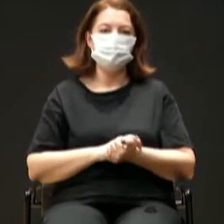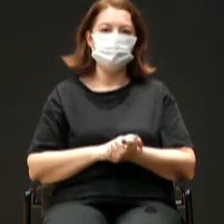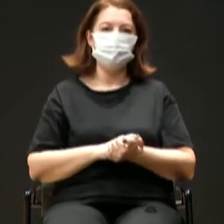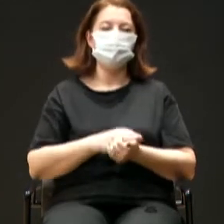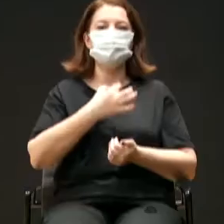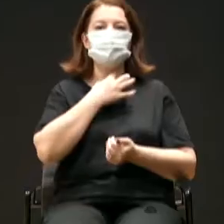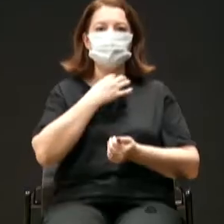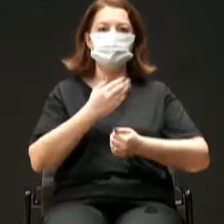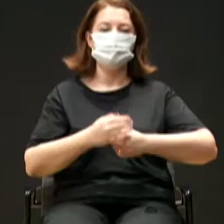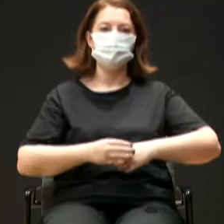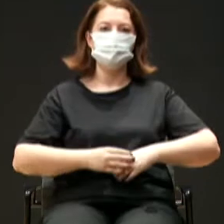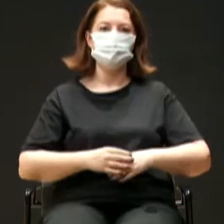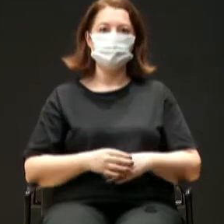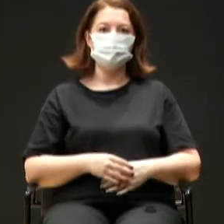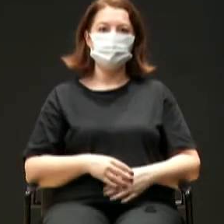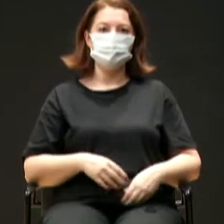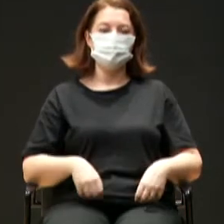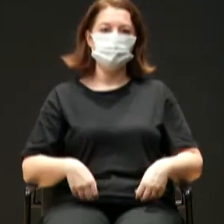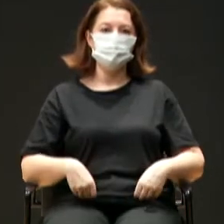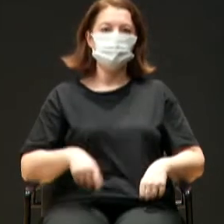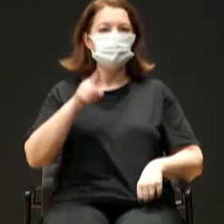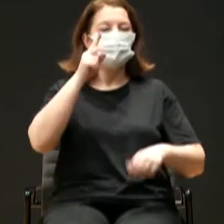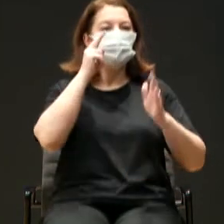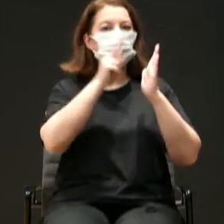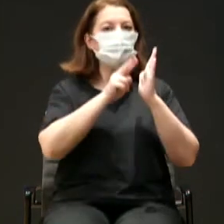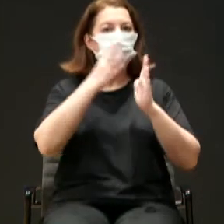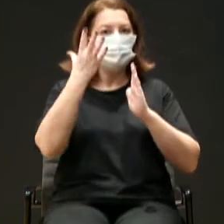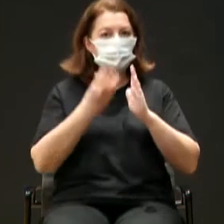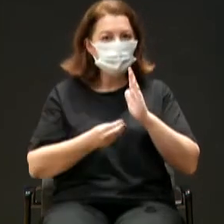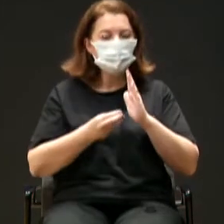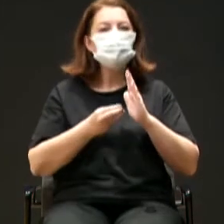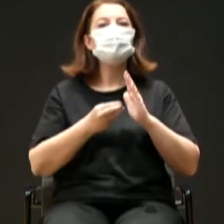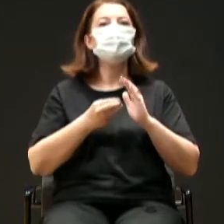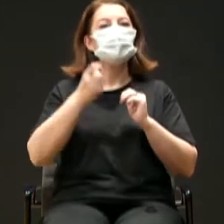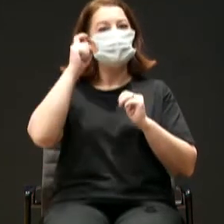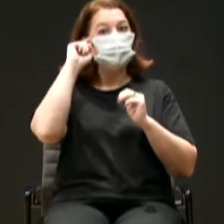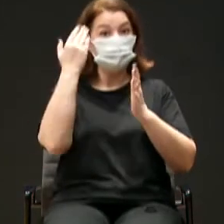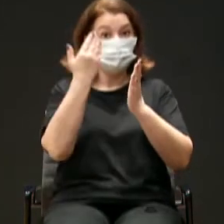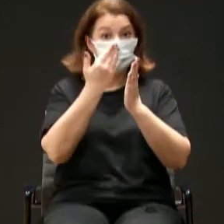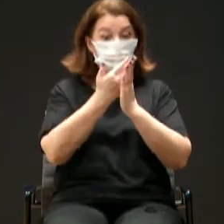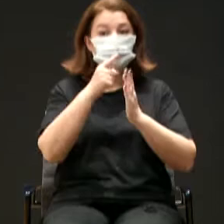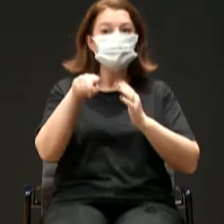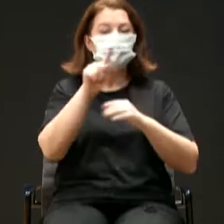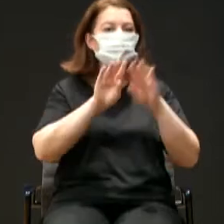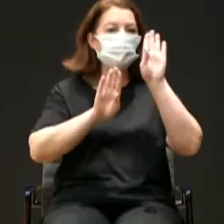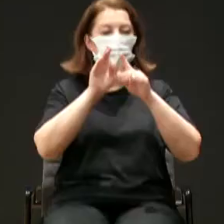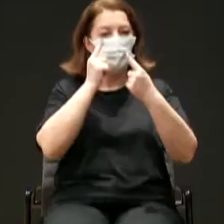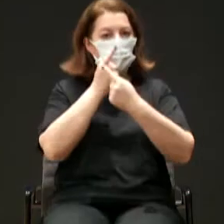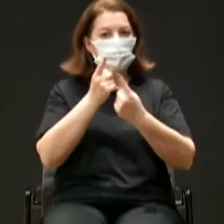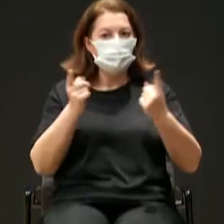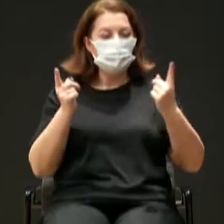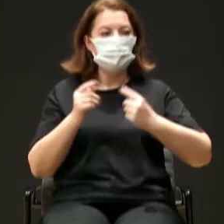Evet, teşekkürler. Evet, Neşet Bey'in sunmuş olduğu sözlü önergeyi oylarınıza sunuyorum. Kabul